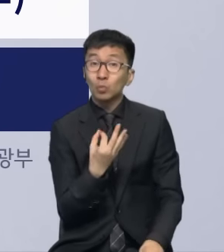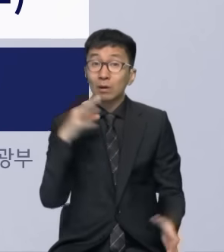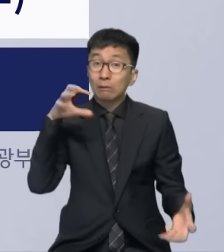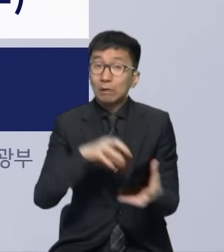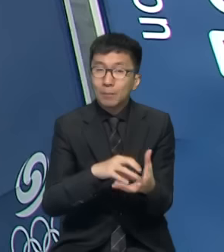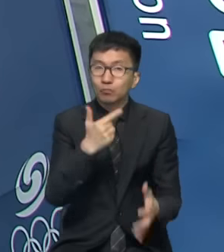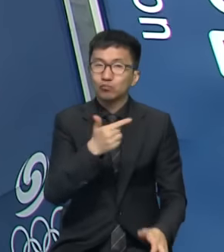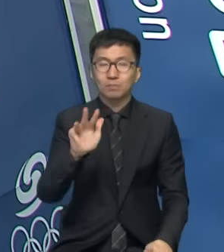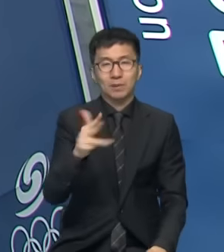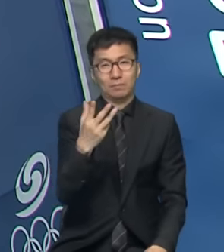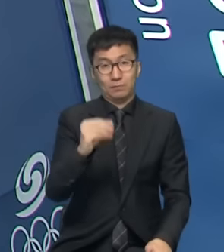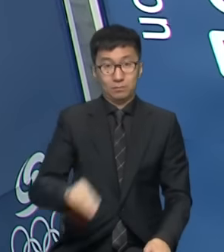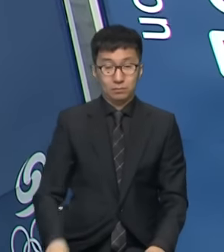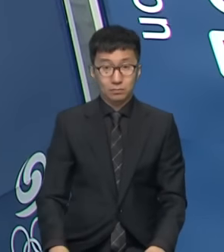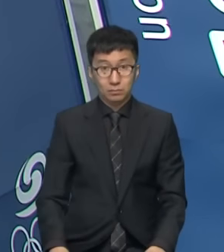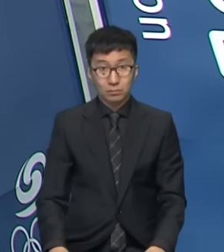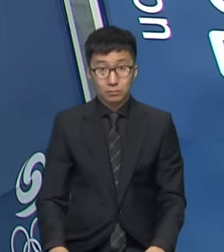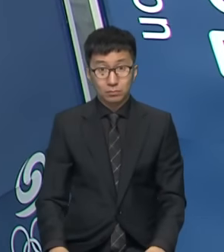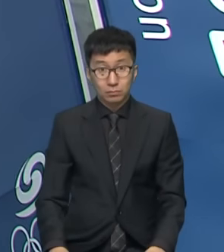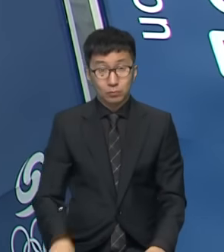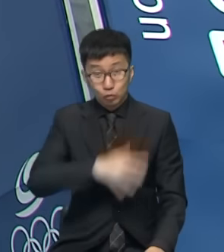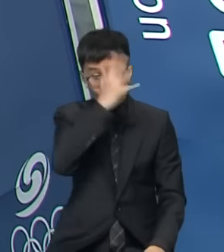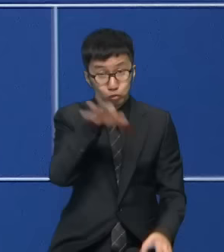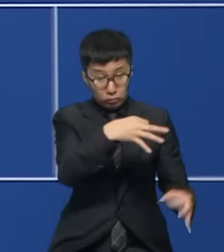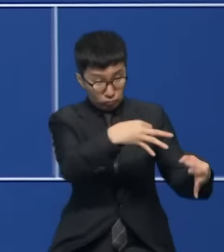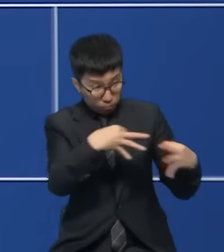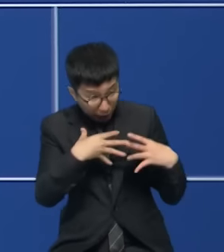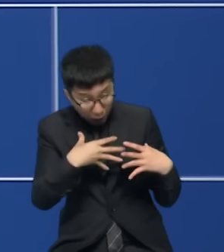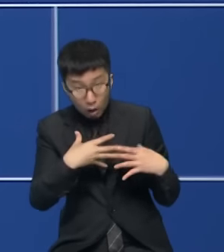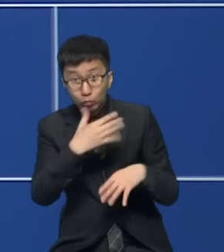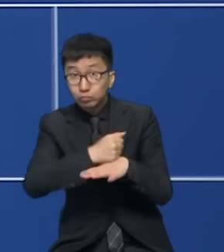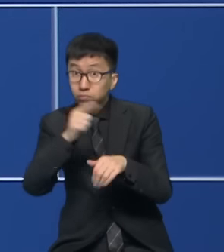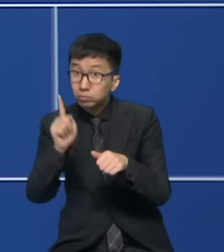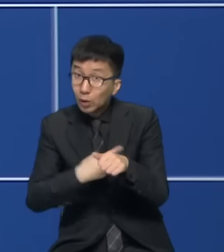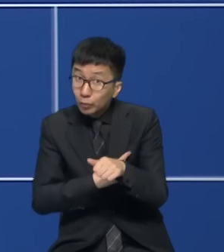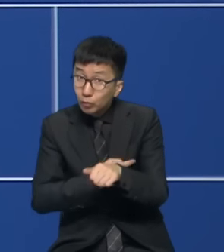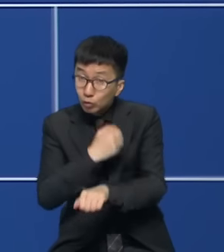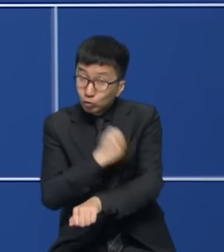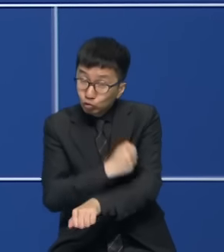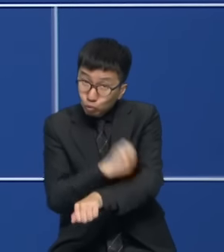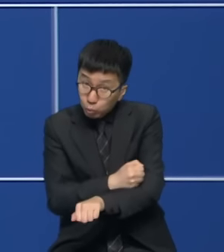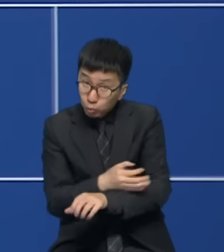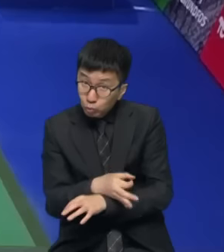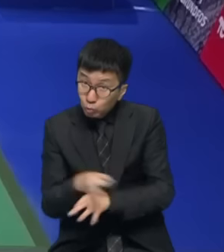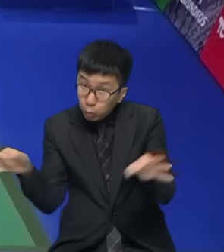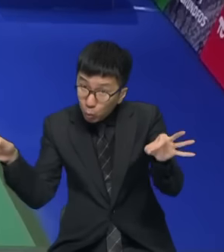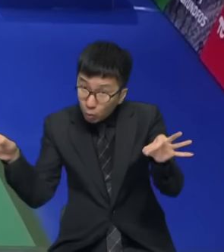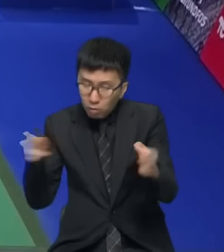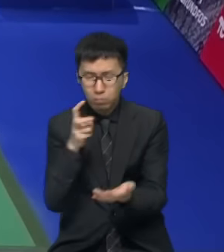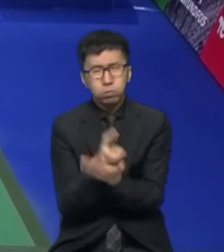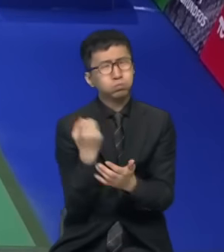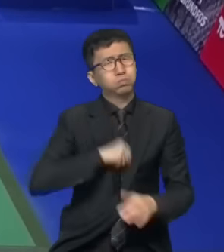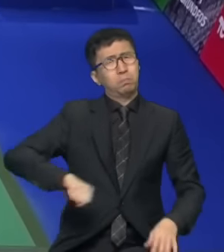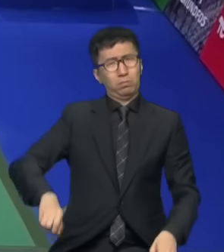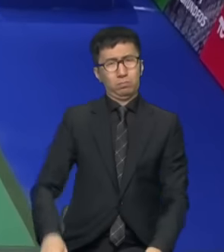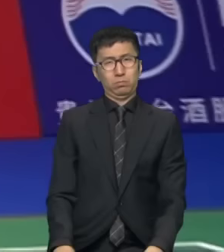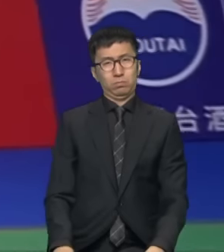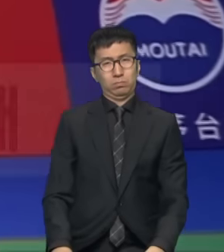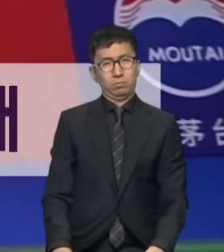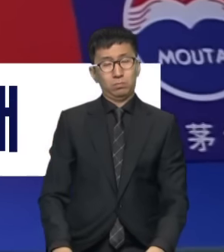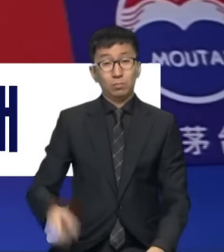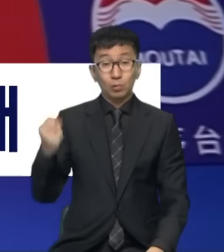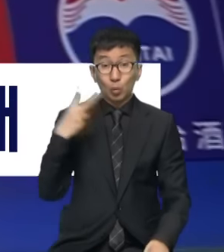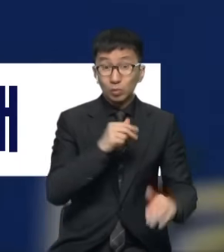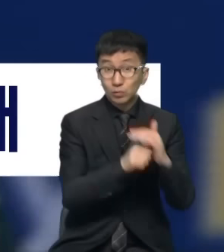조사됐는데 임직원이 후원사 유치에 따른 대가를 받는 건 협회 정관에 위배됩니다. 그런가 하면